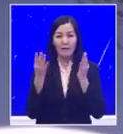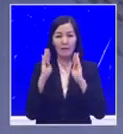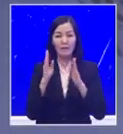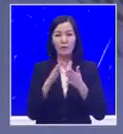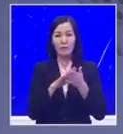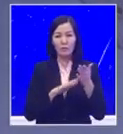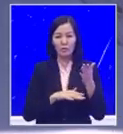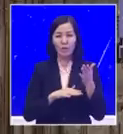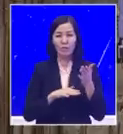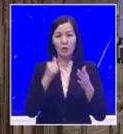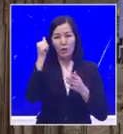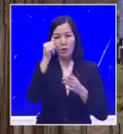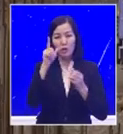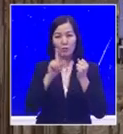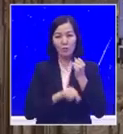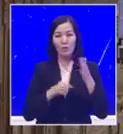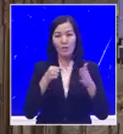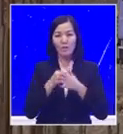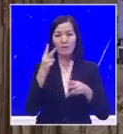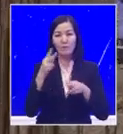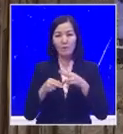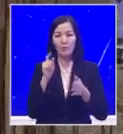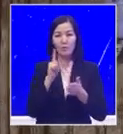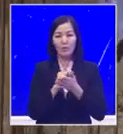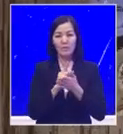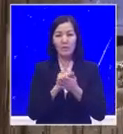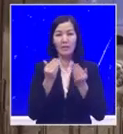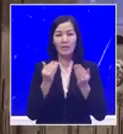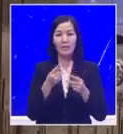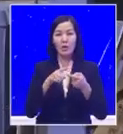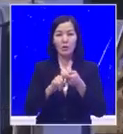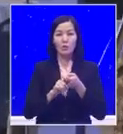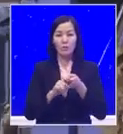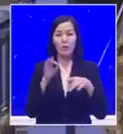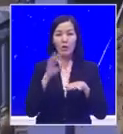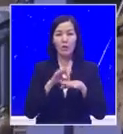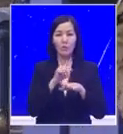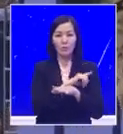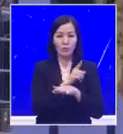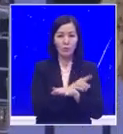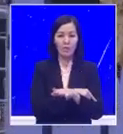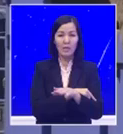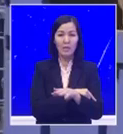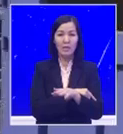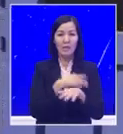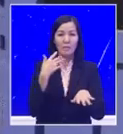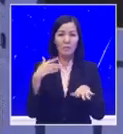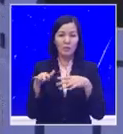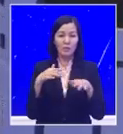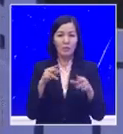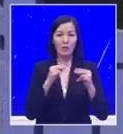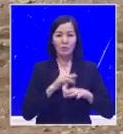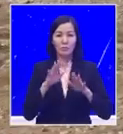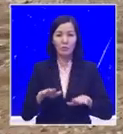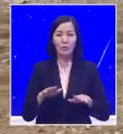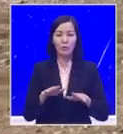кетпесе, жыл соңына бітірулері тиіс. Жасыратыны жоқ, жұқпалы індет қаупы күшейгелі, босап қалған жұмыс орындары